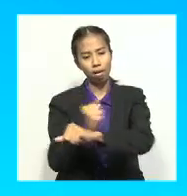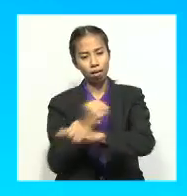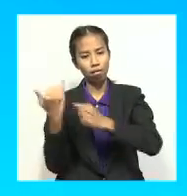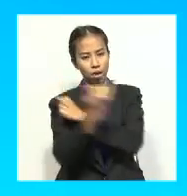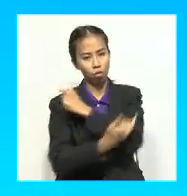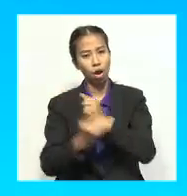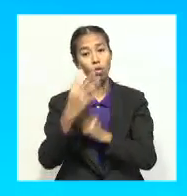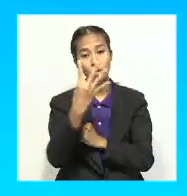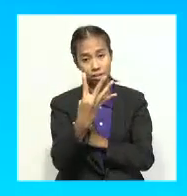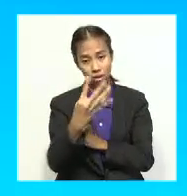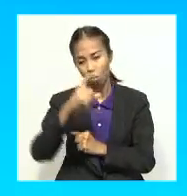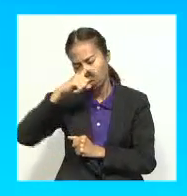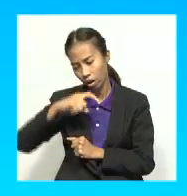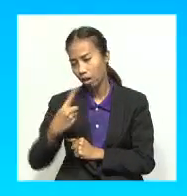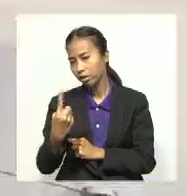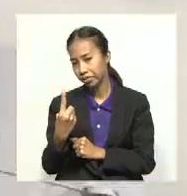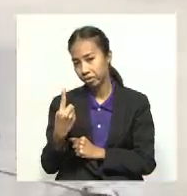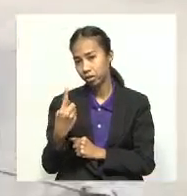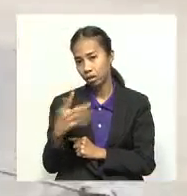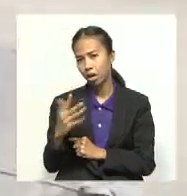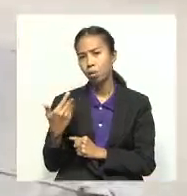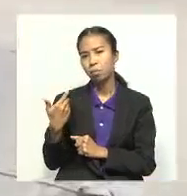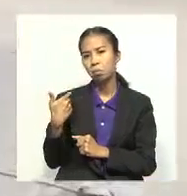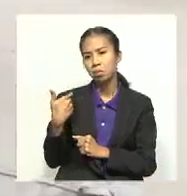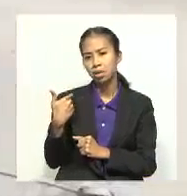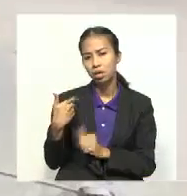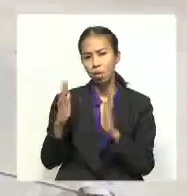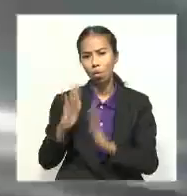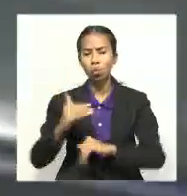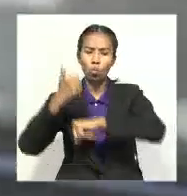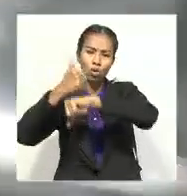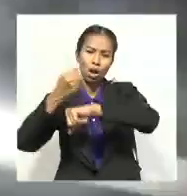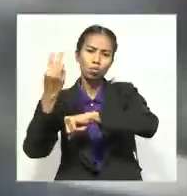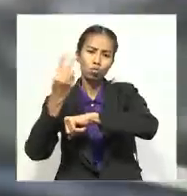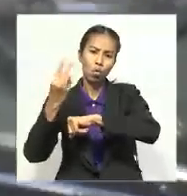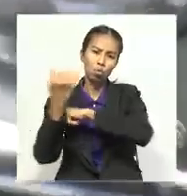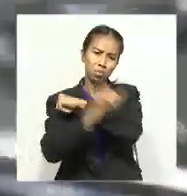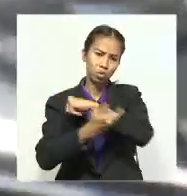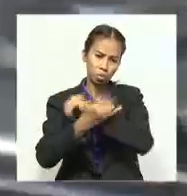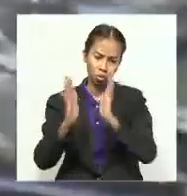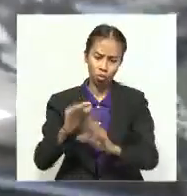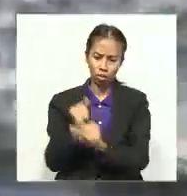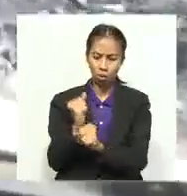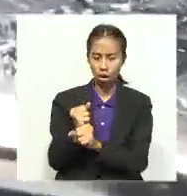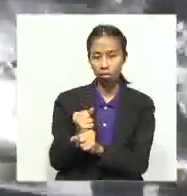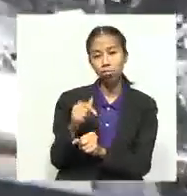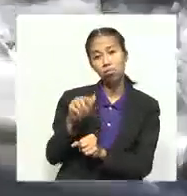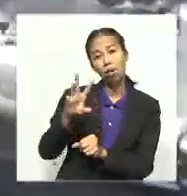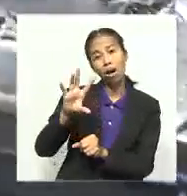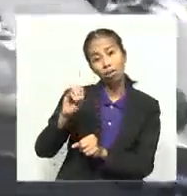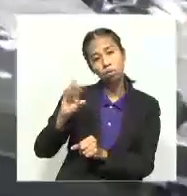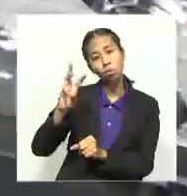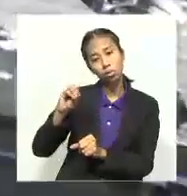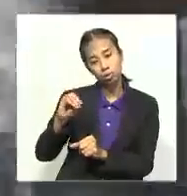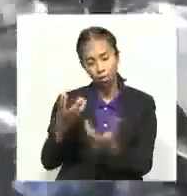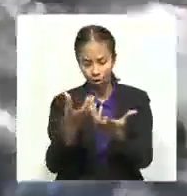1คนภายในโรงงานโดยอ้างนะครับว่ามีนายจ้าง2คนเป็นชาวต่างชาติและมีคนงาน 50-60 คนทำหน้าที่ในการ